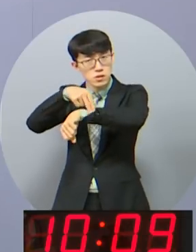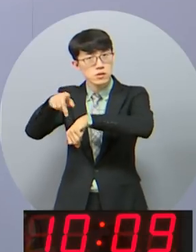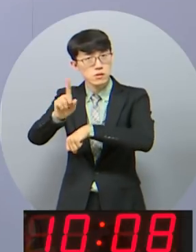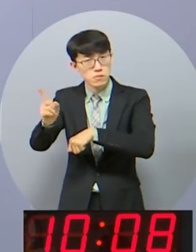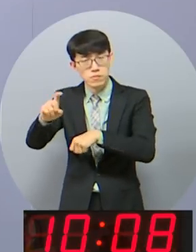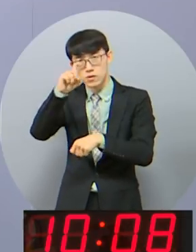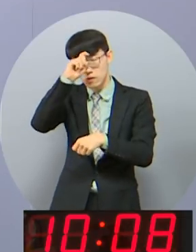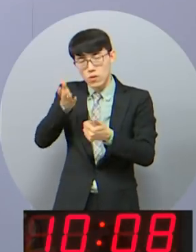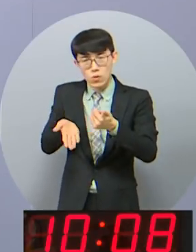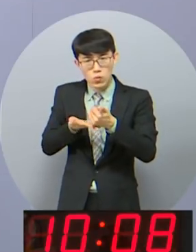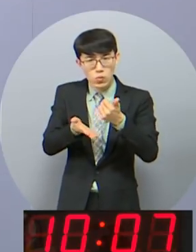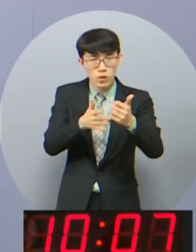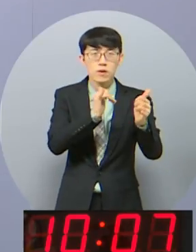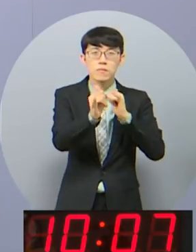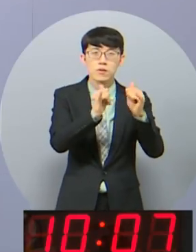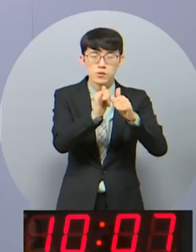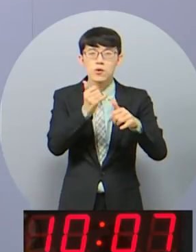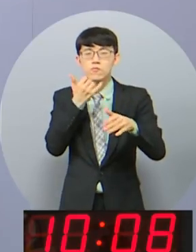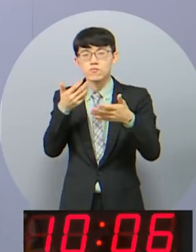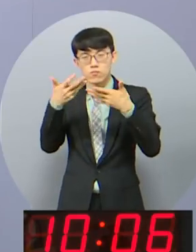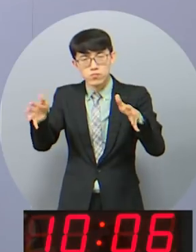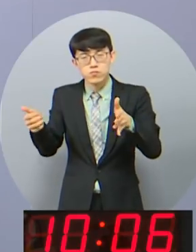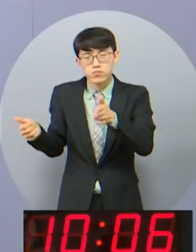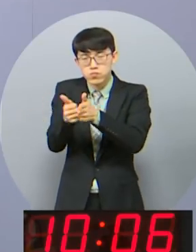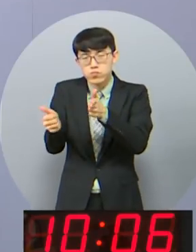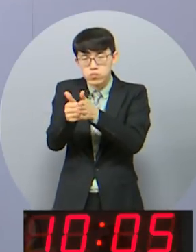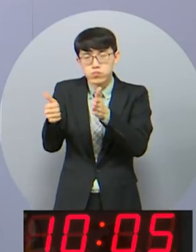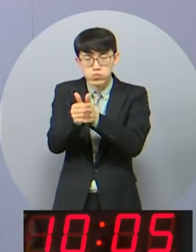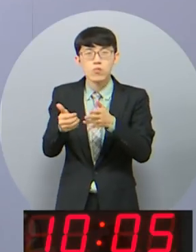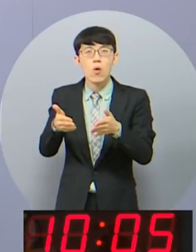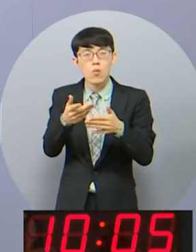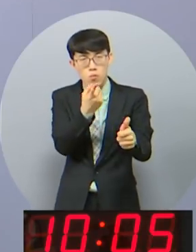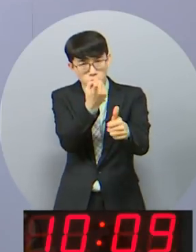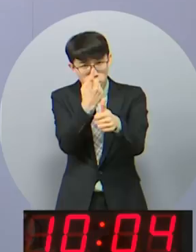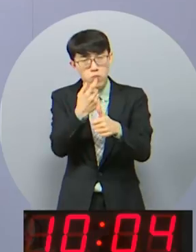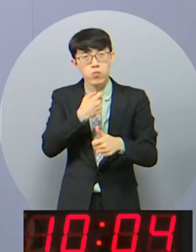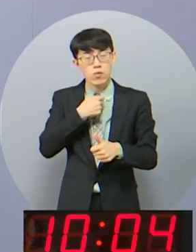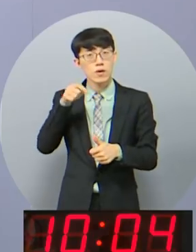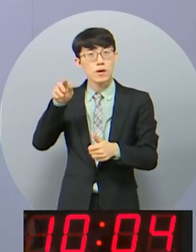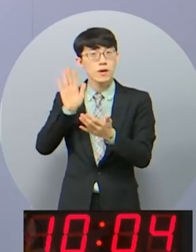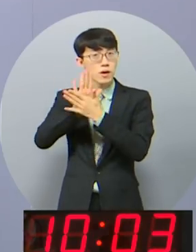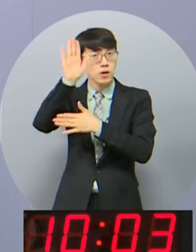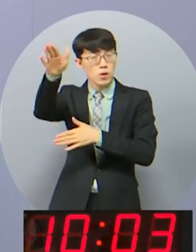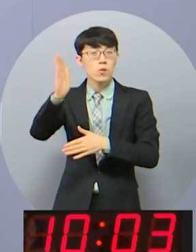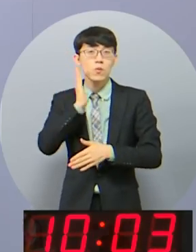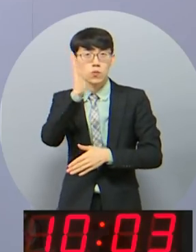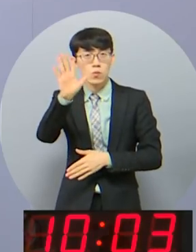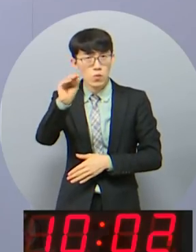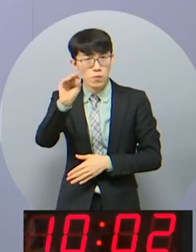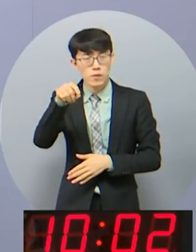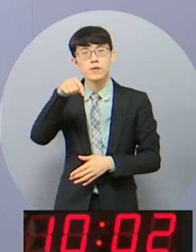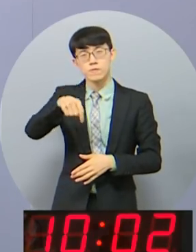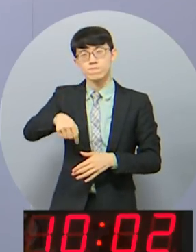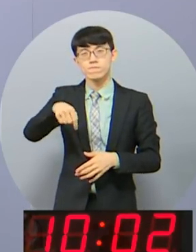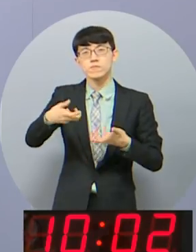乘淡海轻轨的意愿，这个也是轻轨未来有没有办法营运成功，而进一步能够延伸到三芝